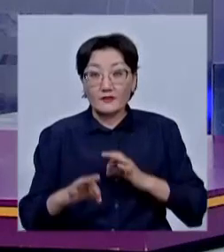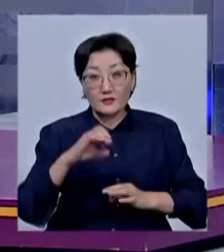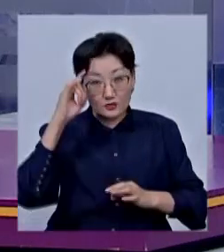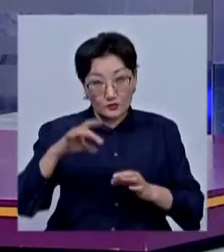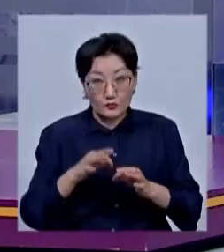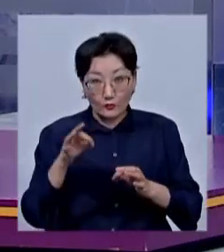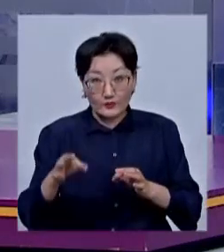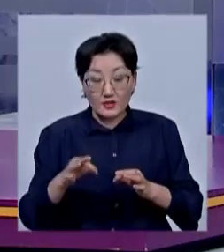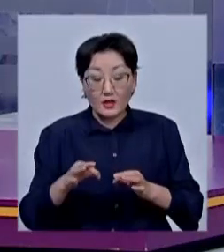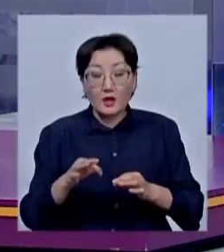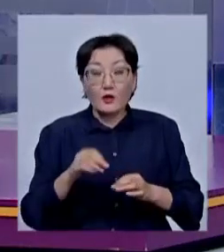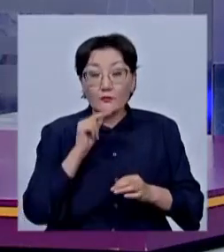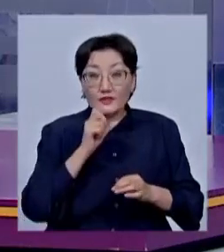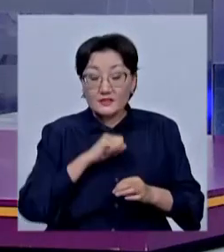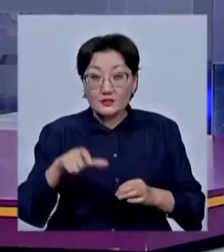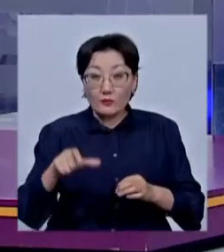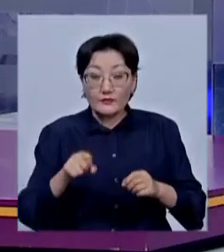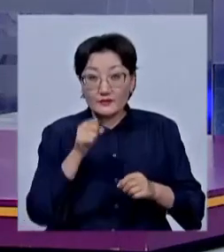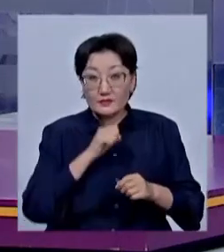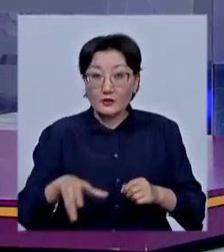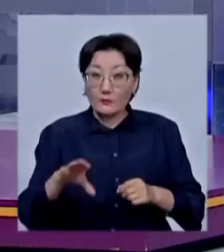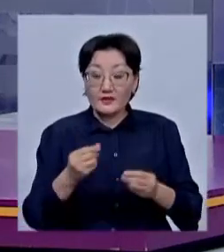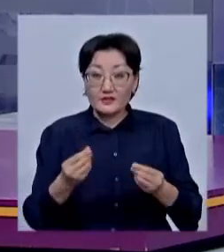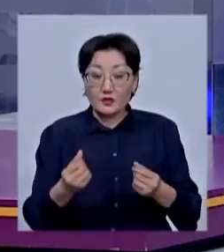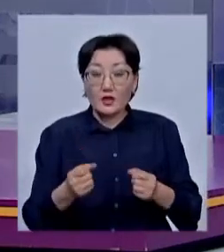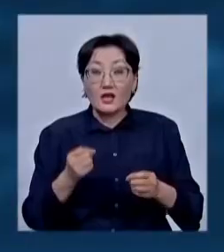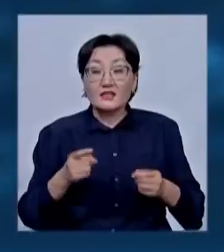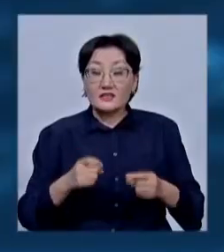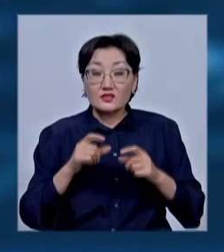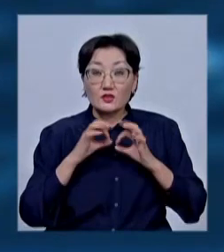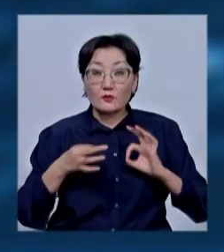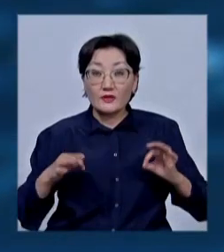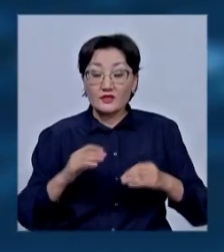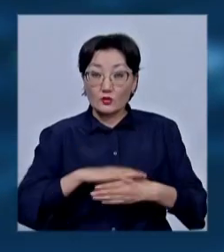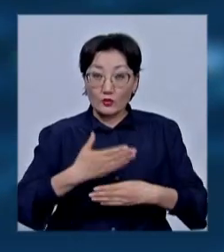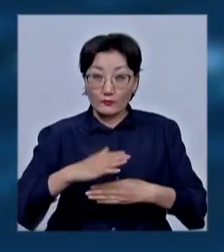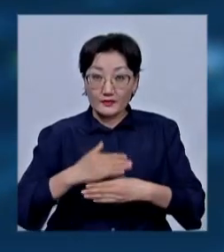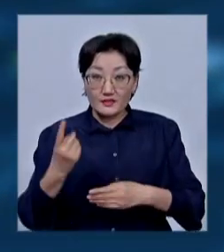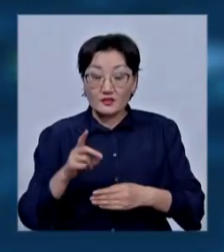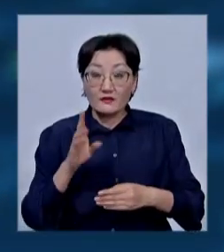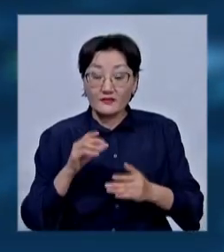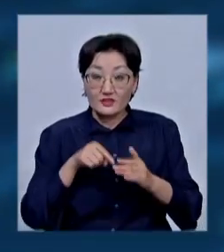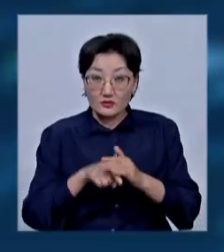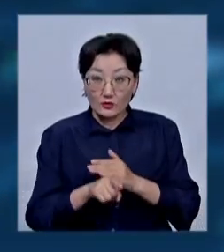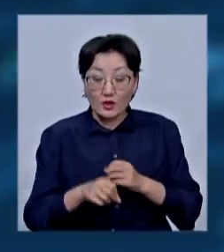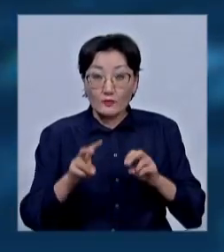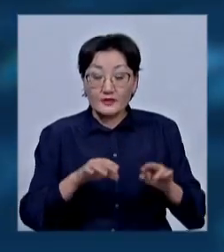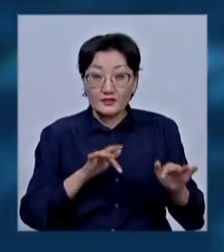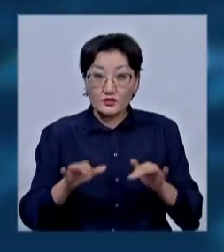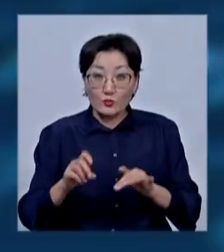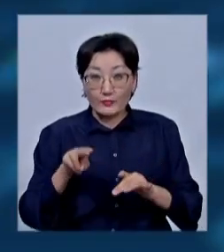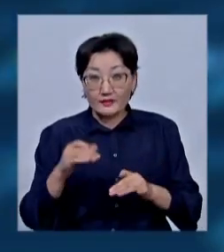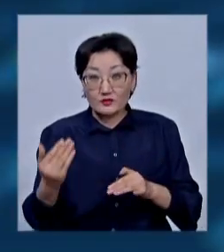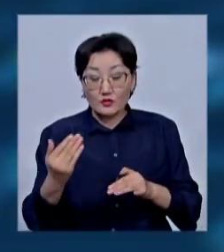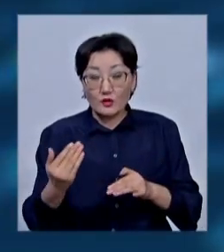области. Злоумышленники пытались похитить сейф с деньгами, золотые изделия и ноутбуки в одной из квартир. Спецоперацию по